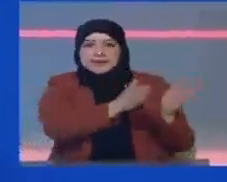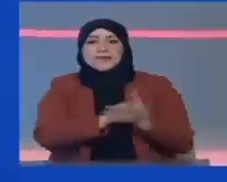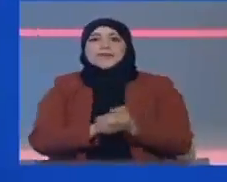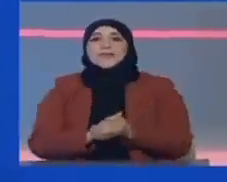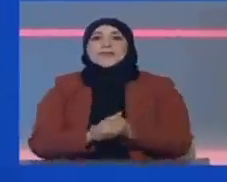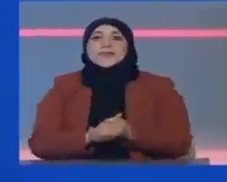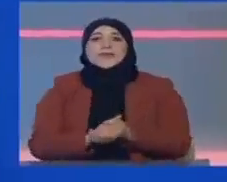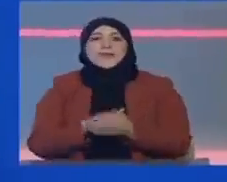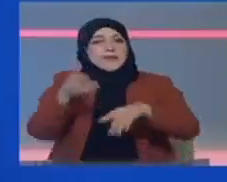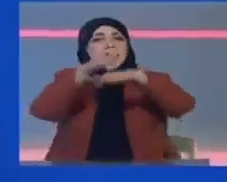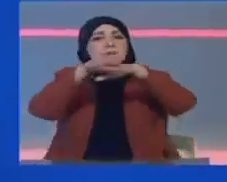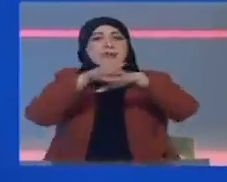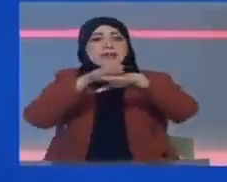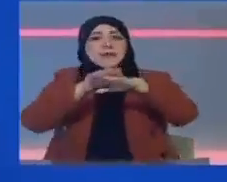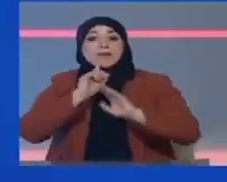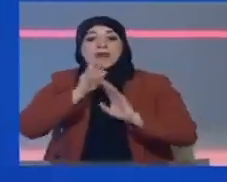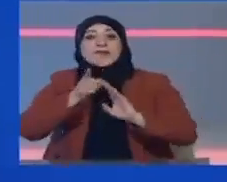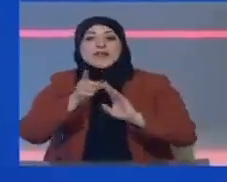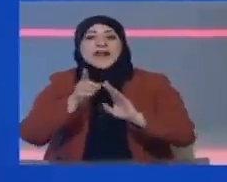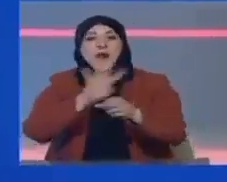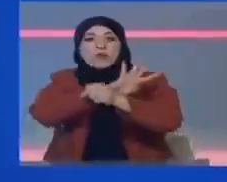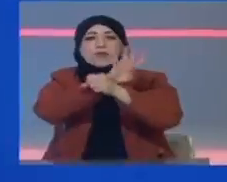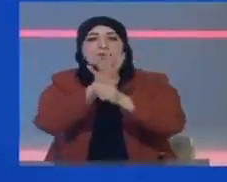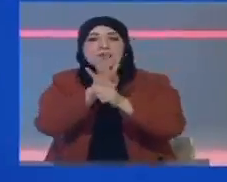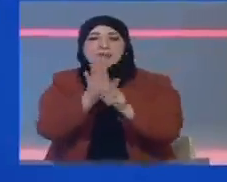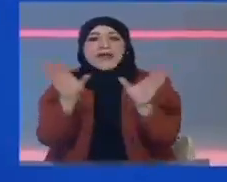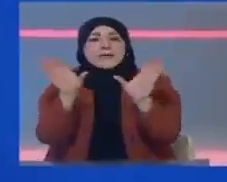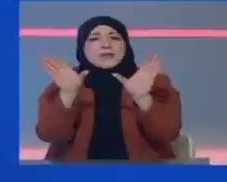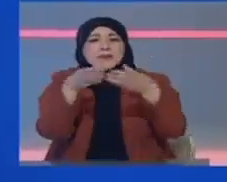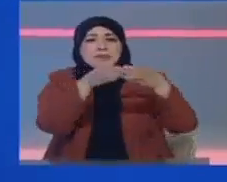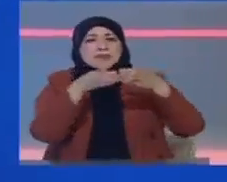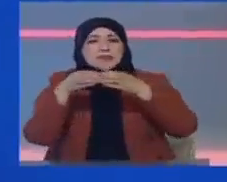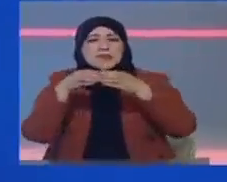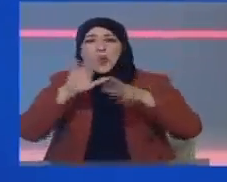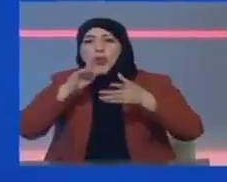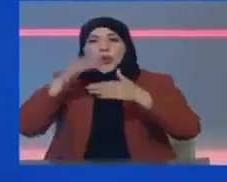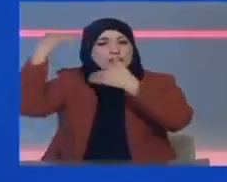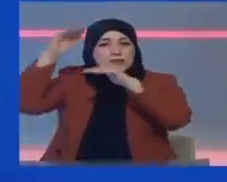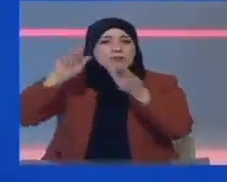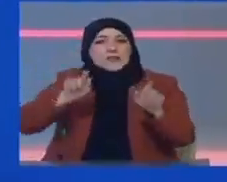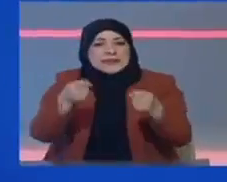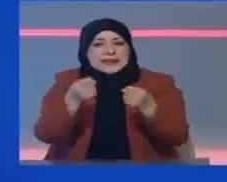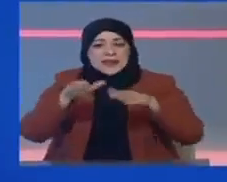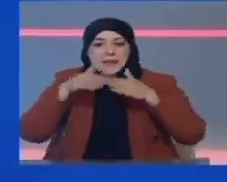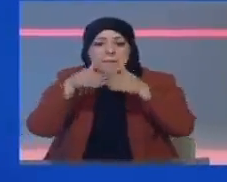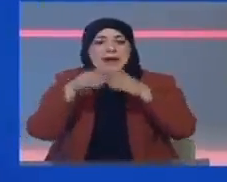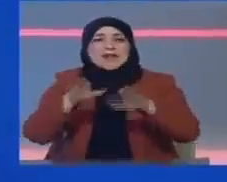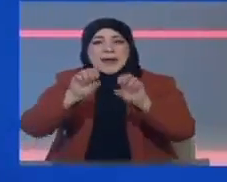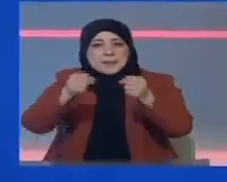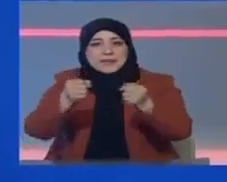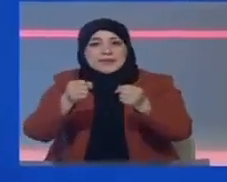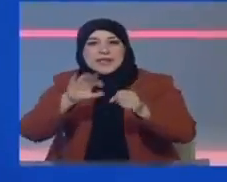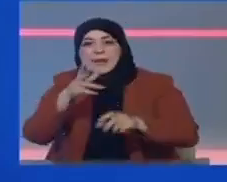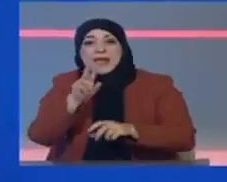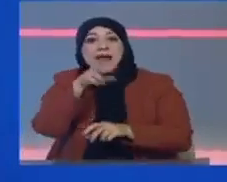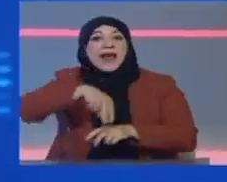وبسبب ما فرضه بيرو سكون منغلق للمجالات الجويه والبحريه والبريه بقي قرابه ال